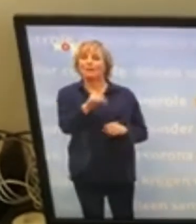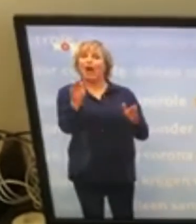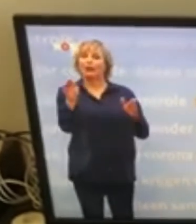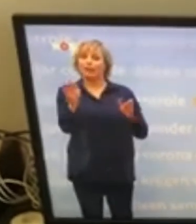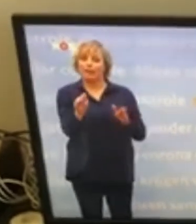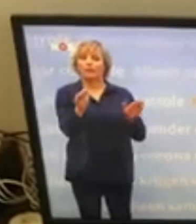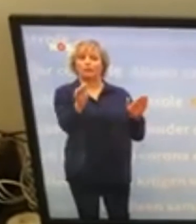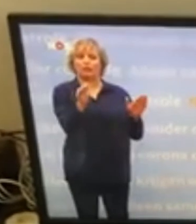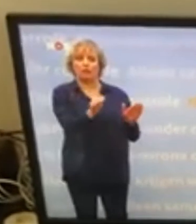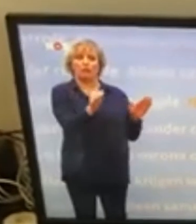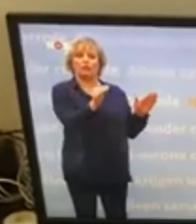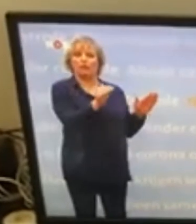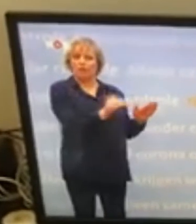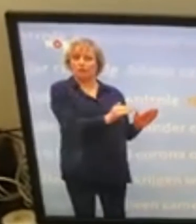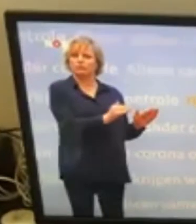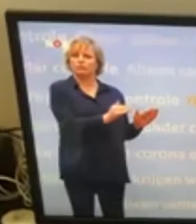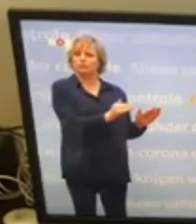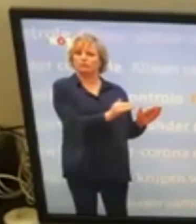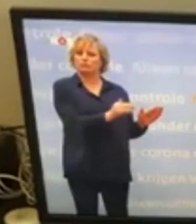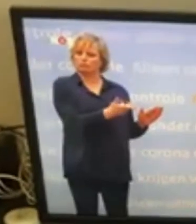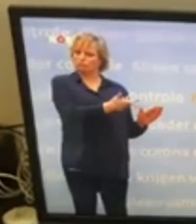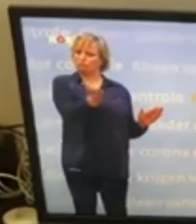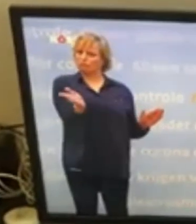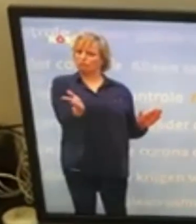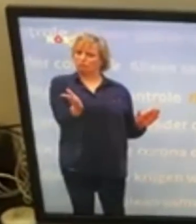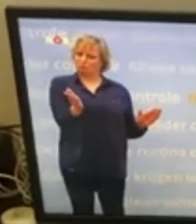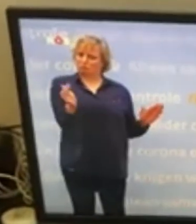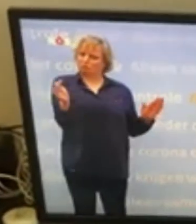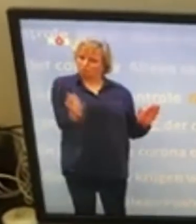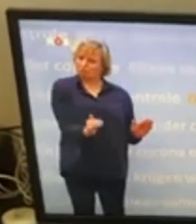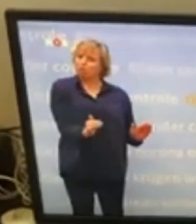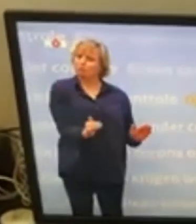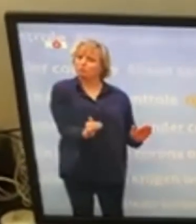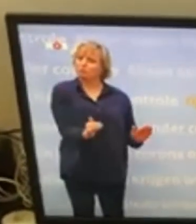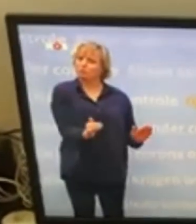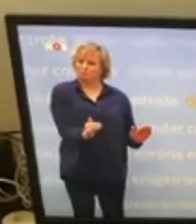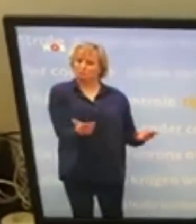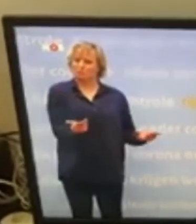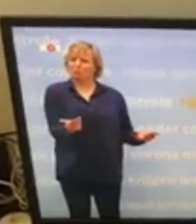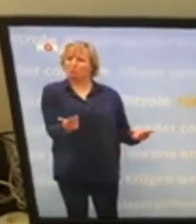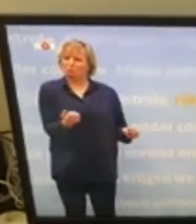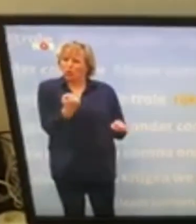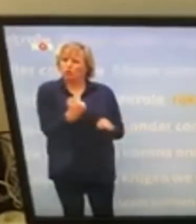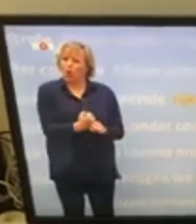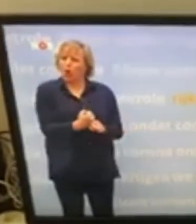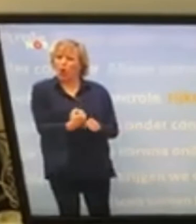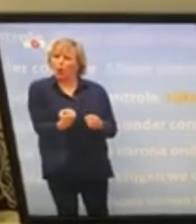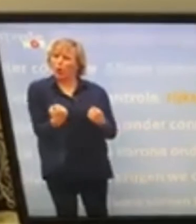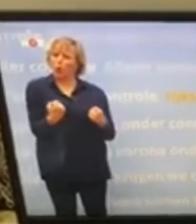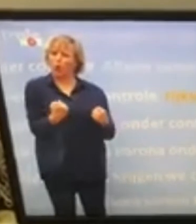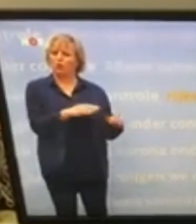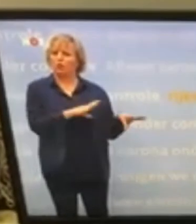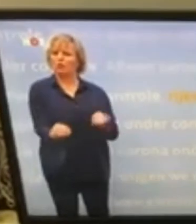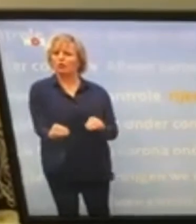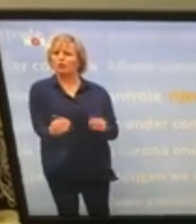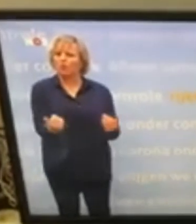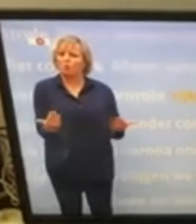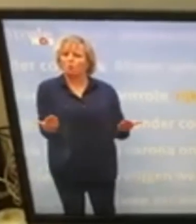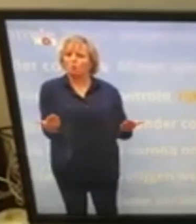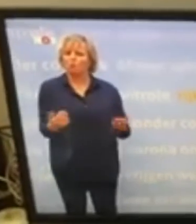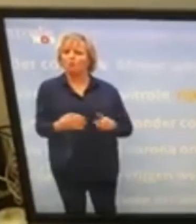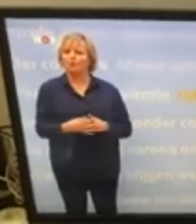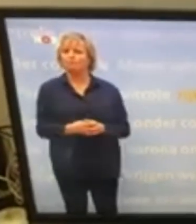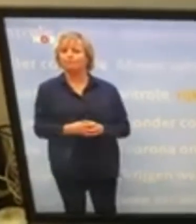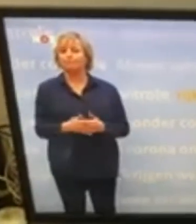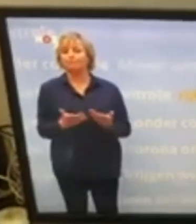wel. En dan zou je zeggen, dalende cijfers, waarom dan toch zo stevig ingrijpen? En